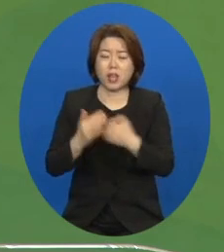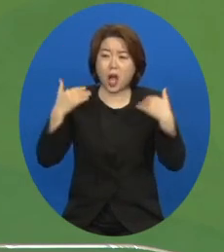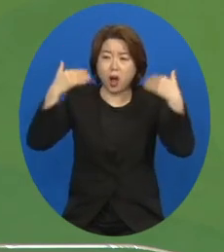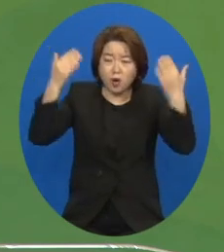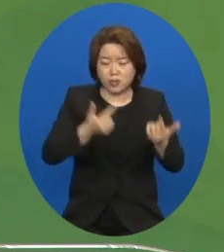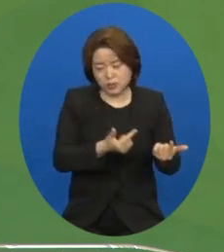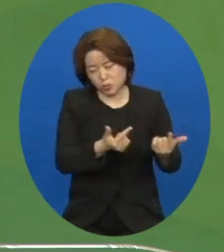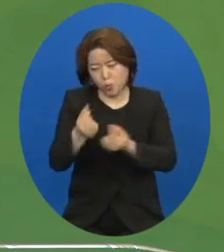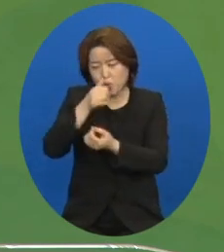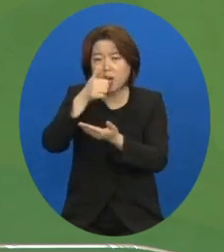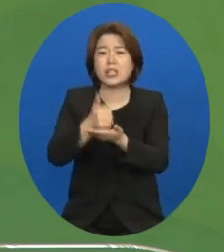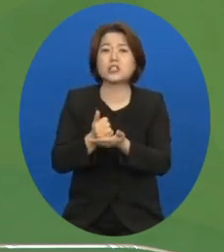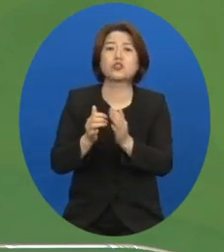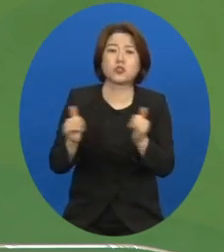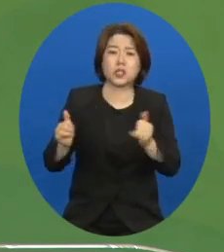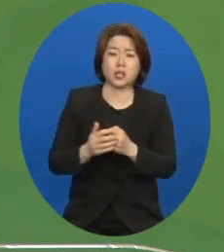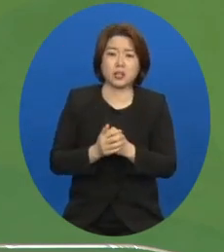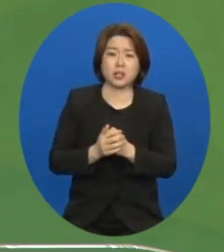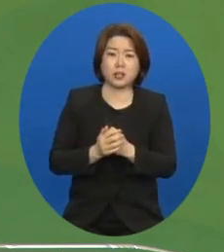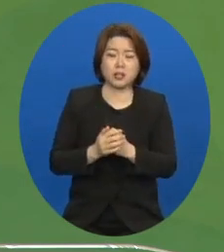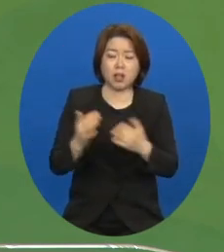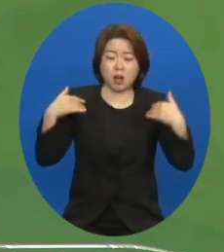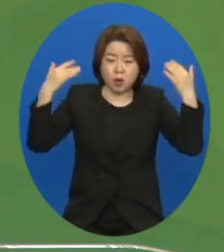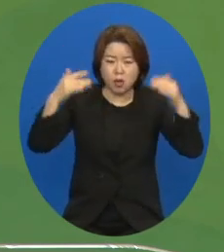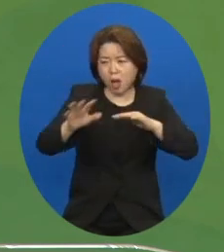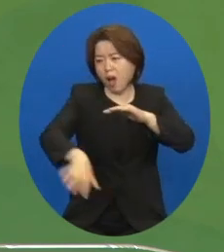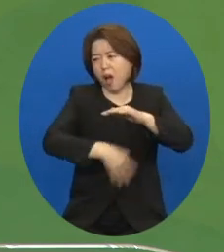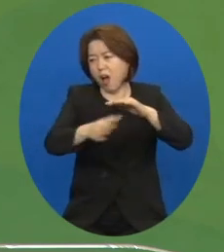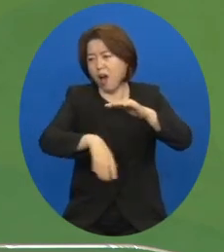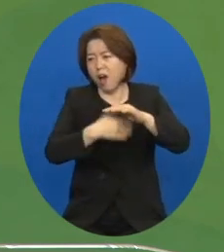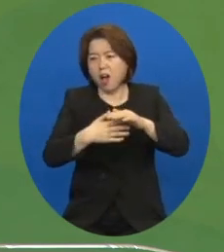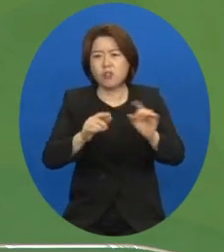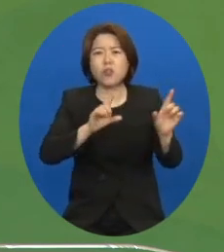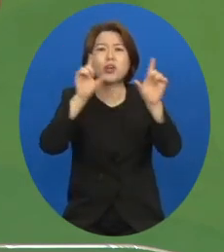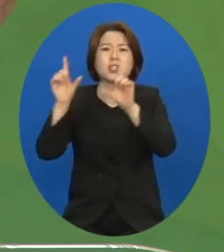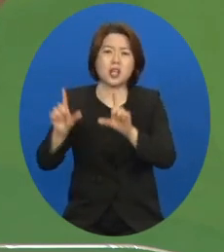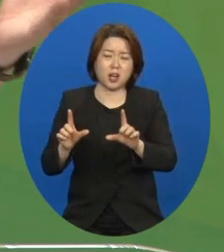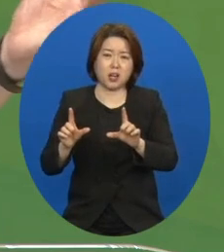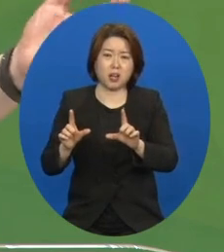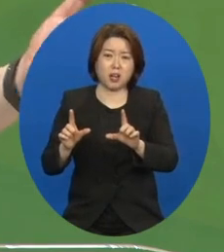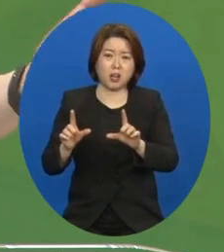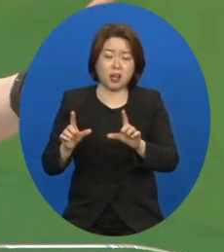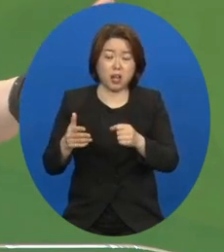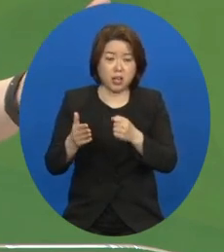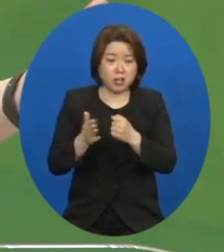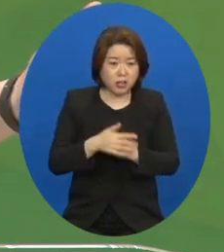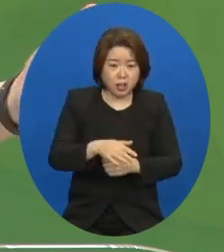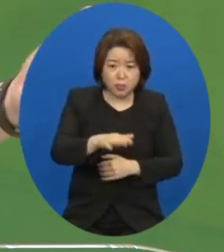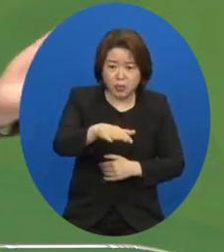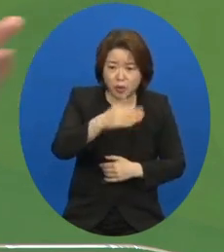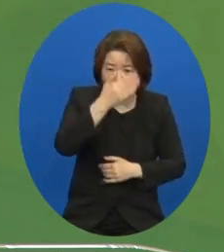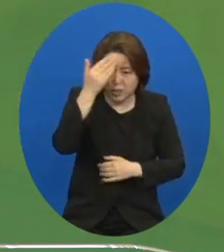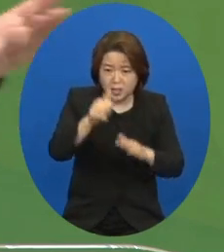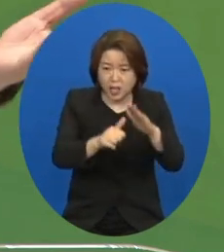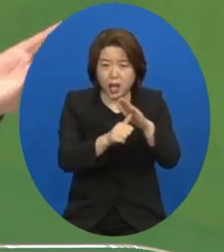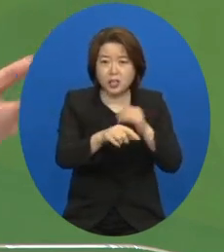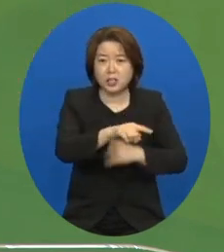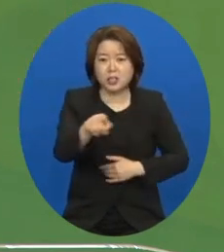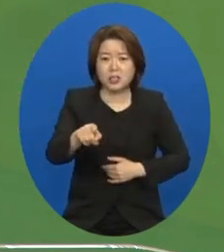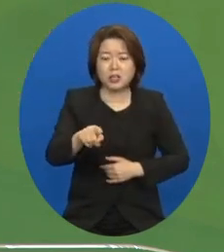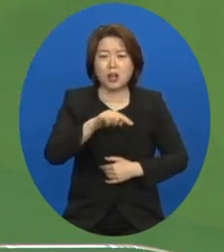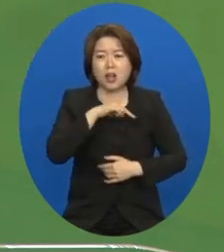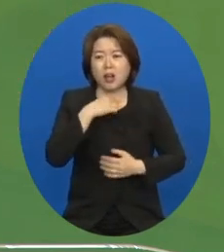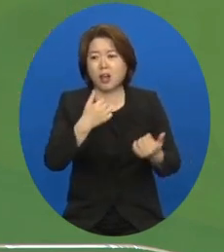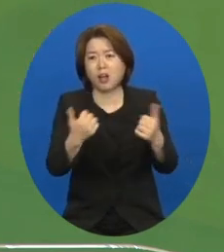어른들이 이렇게 엉터리 같이 그렇게 사니 그 어린아이들이 그렇게 희생이